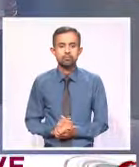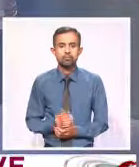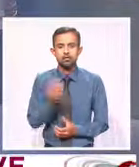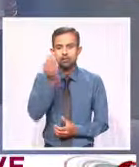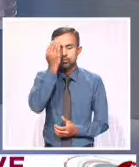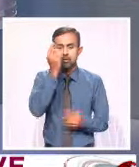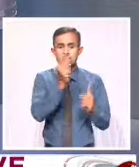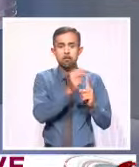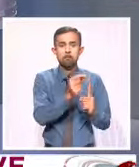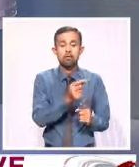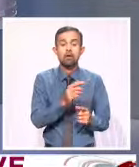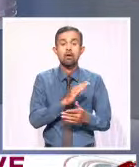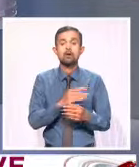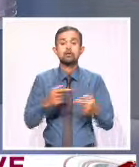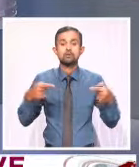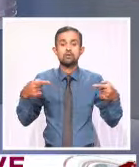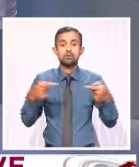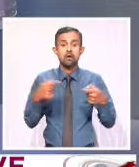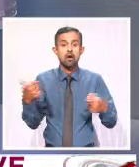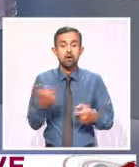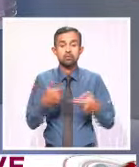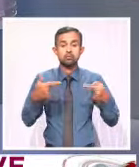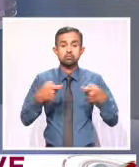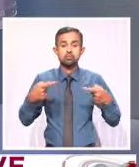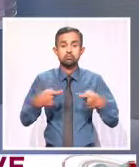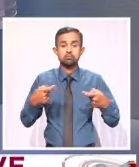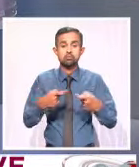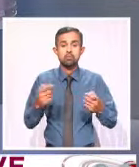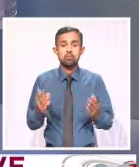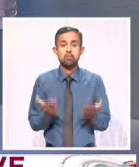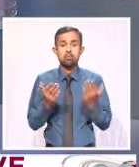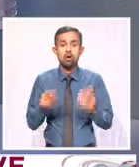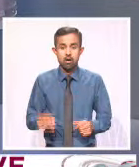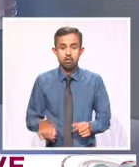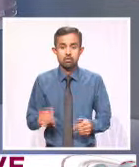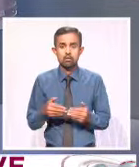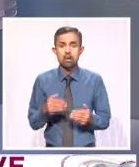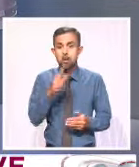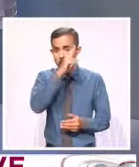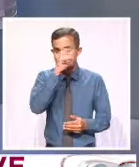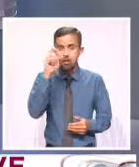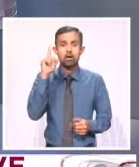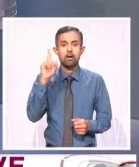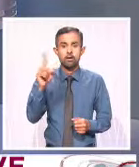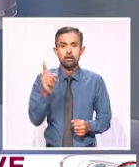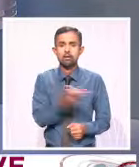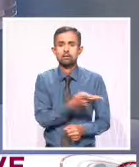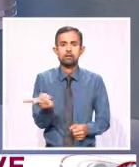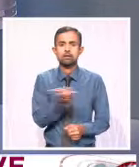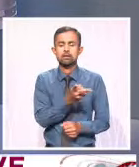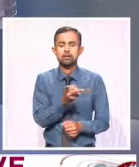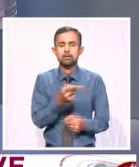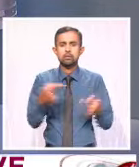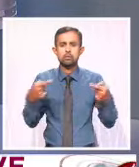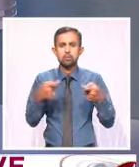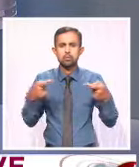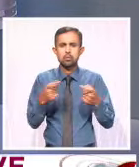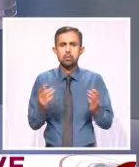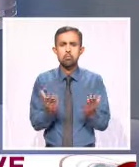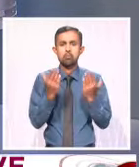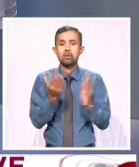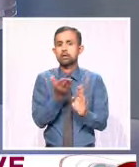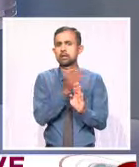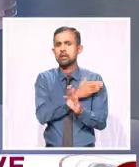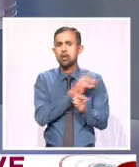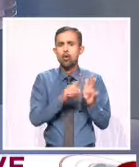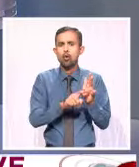ඊශ්‍රායලයේ සහ පලස්තින හමා සංවිධානය අතර නවතම යුද ගැටුම් ආරම්භ වී අදට මාසයක් සපිරෙනවා. දෙපාර්ශ්ව අතර නවතම යුද ගැටුම් ආරම්භ වූයේ